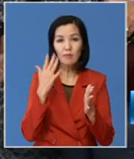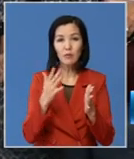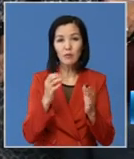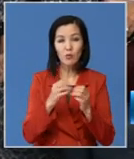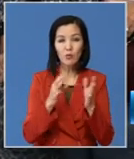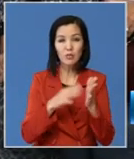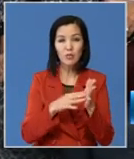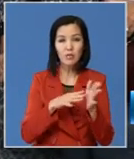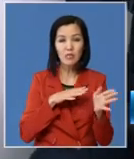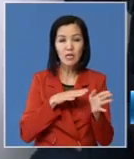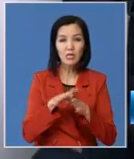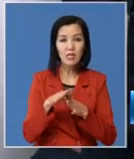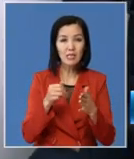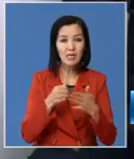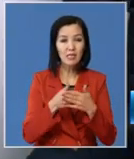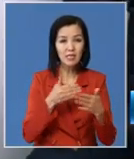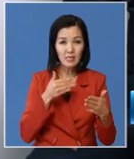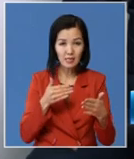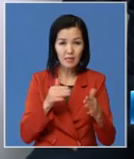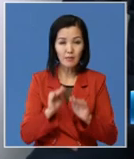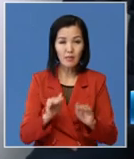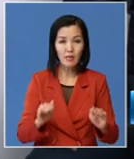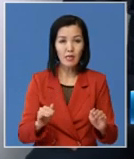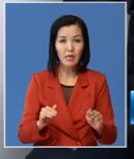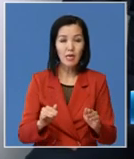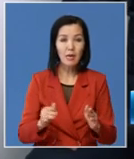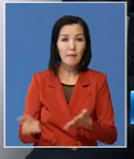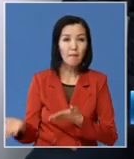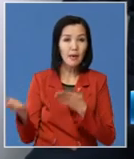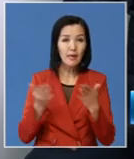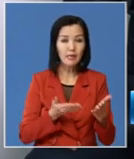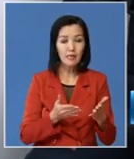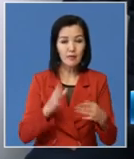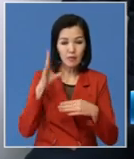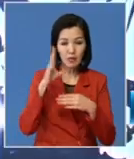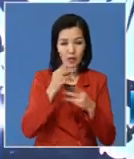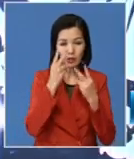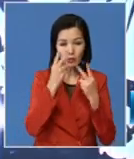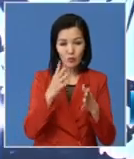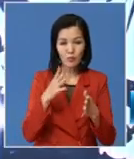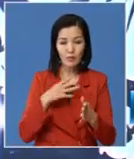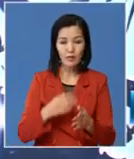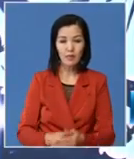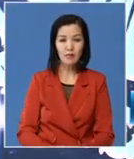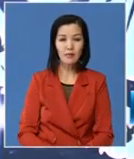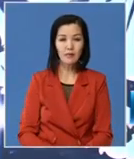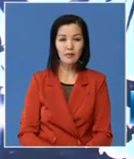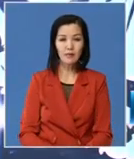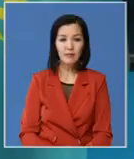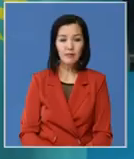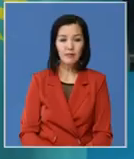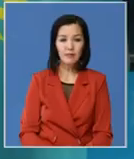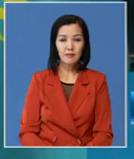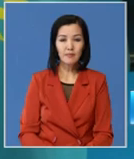Ахмад әртүрлі стилде жұмыс істейді. Ол түсірген ғажайып суреттер үлкен сұранысқа ие. Көрген адамды таңғалдырмай